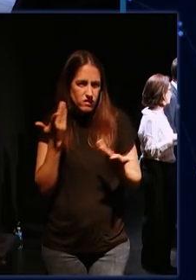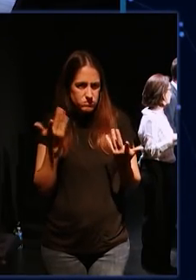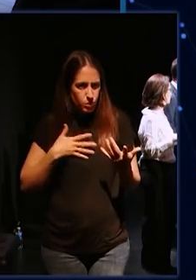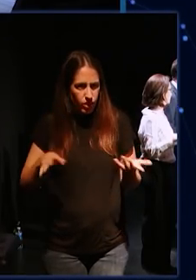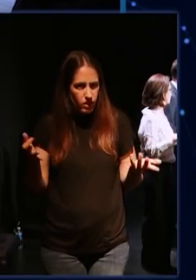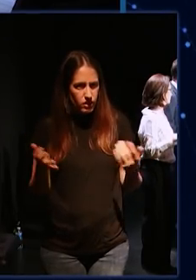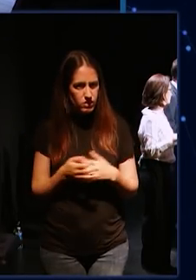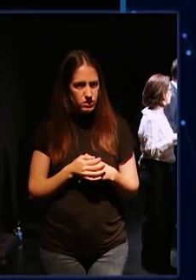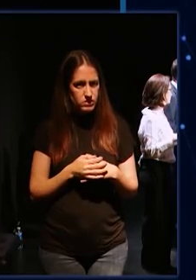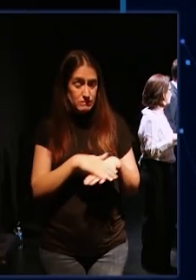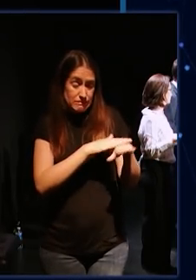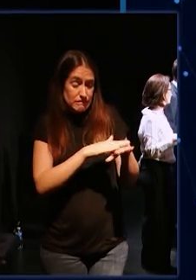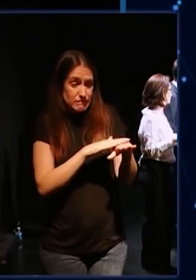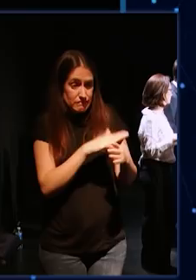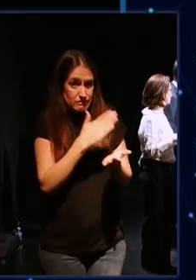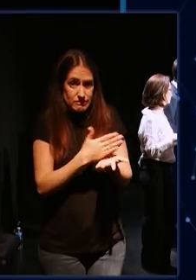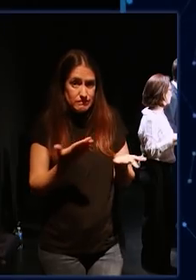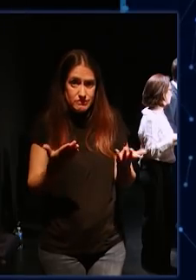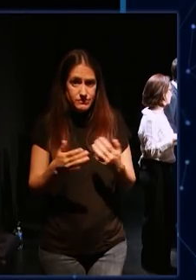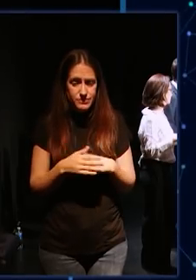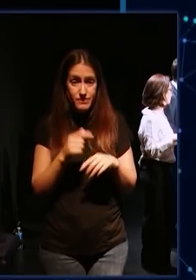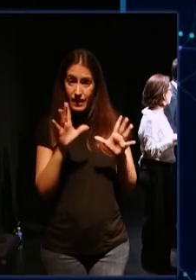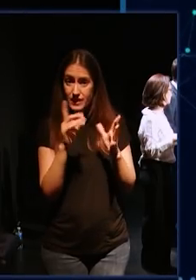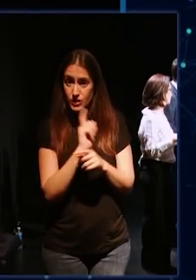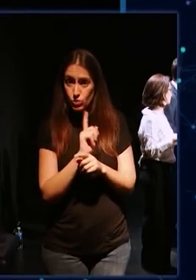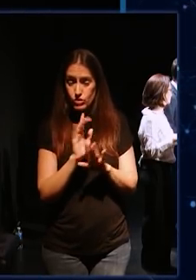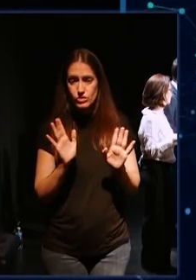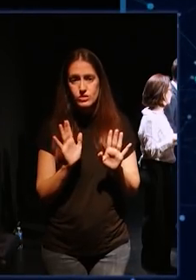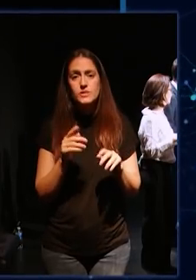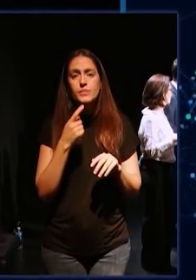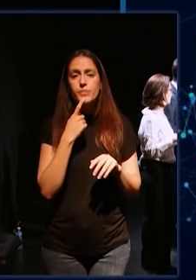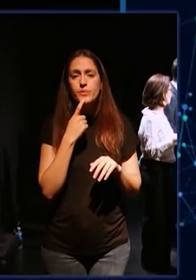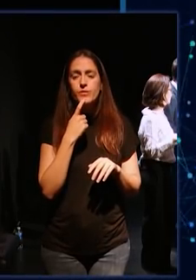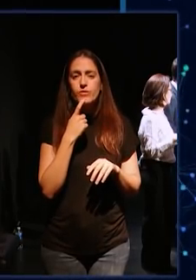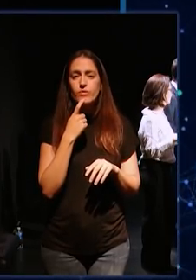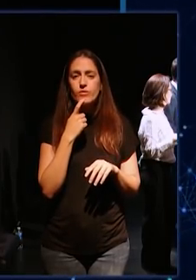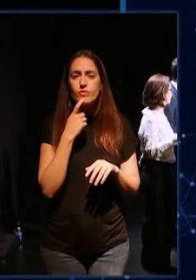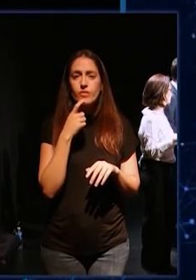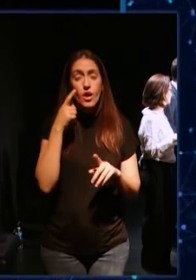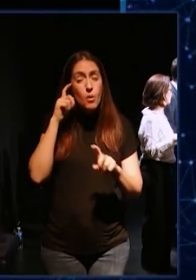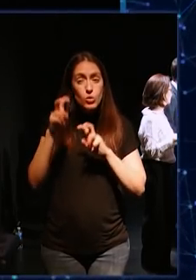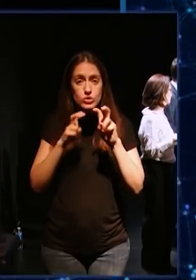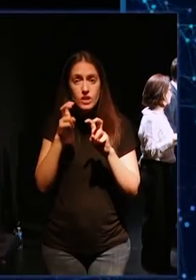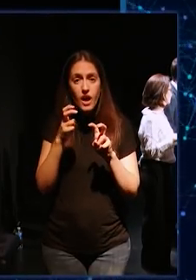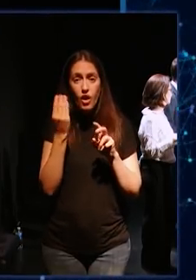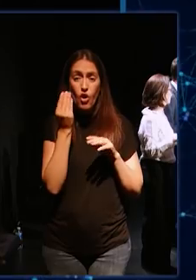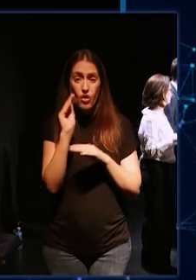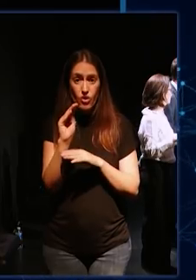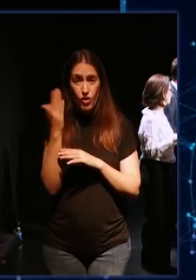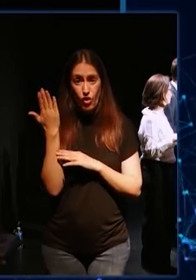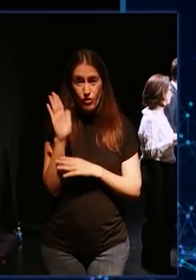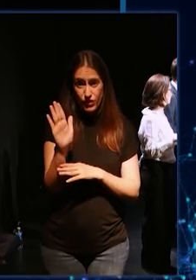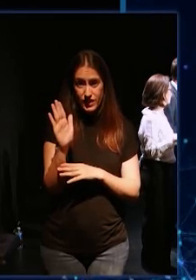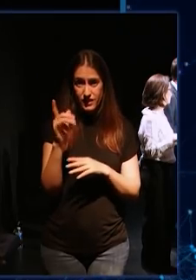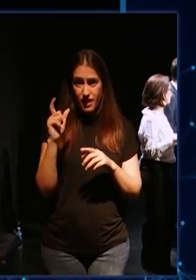Déjeme añadir una qüestió. És molt important ajustar la oferta educativa a les necessitats reals, ja